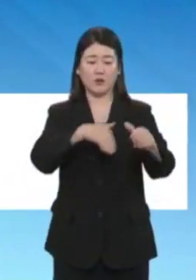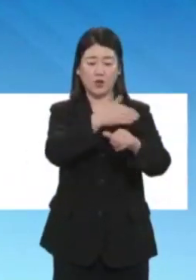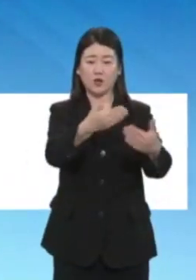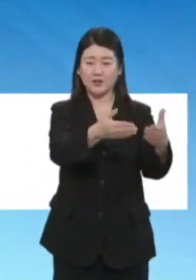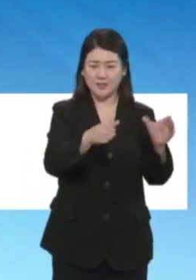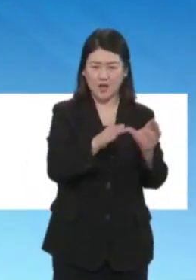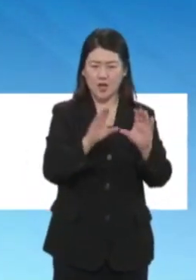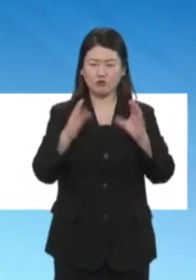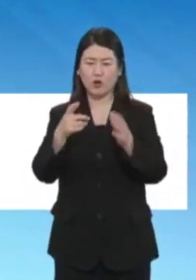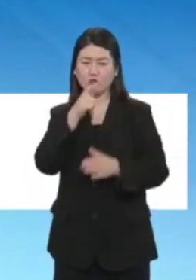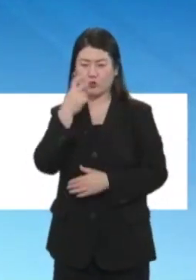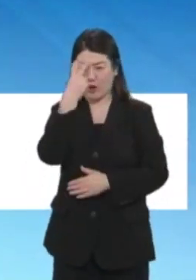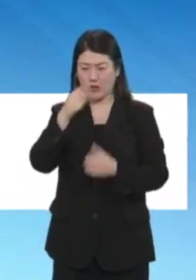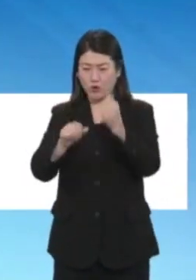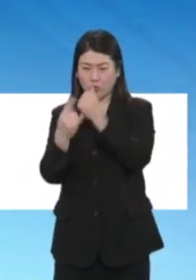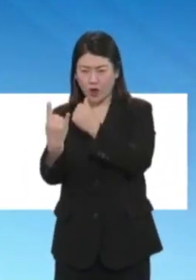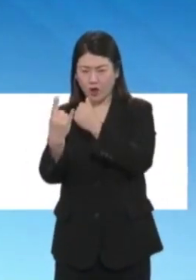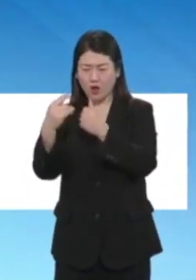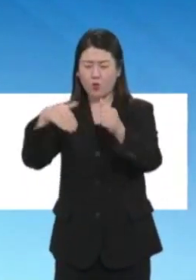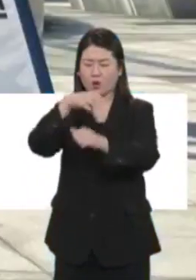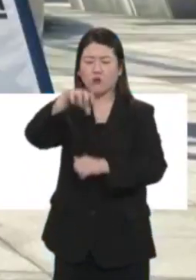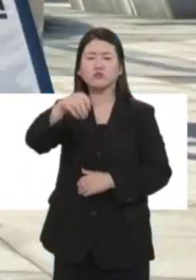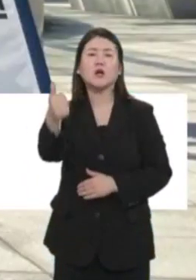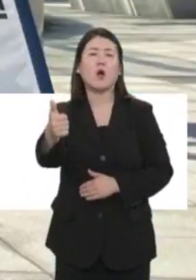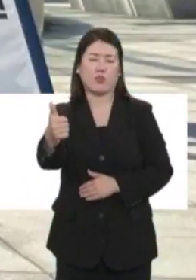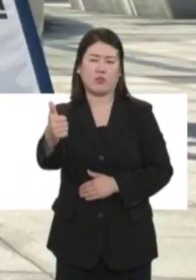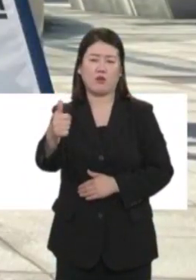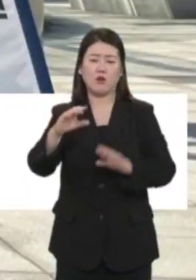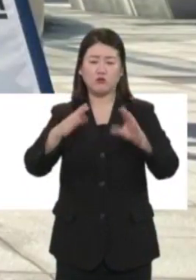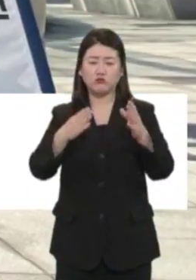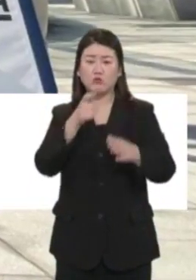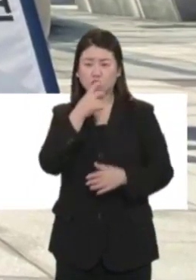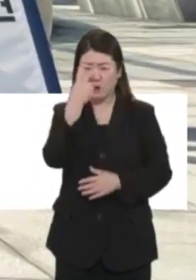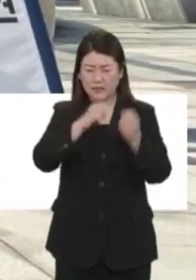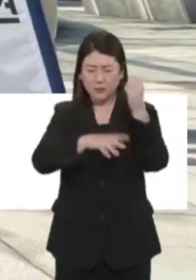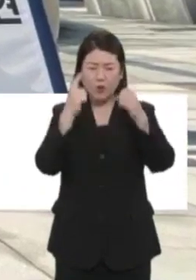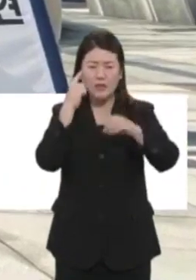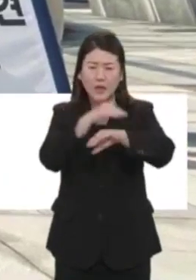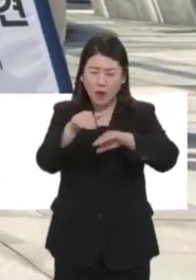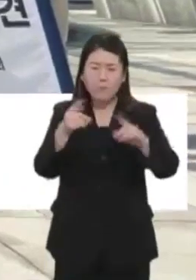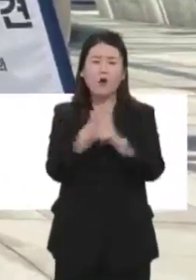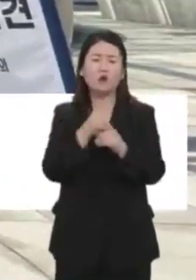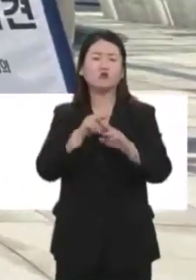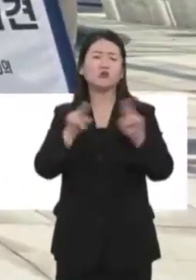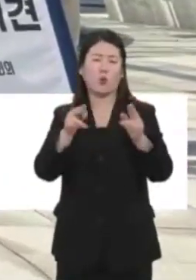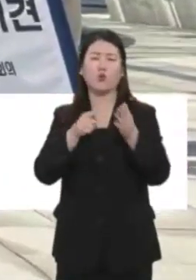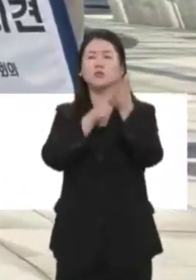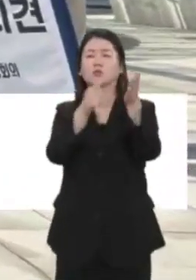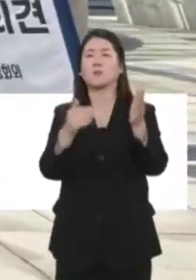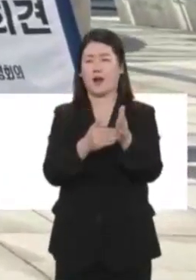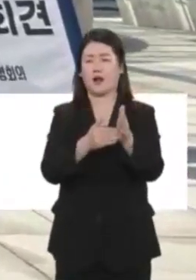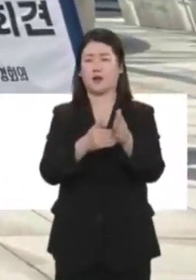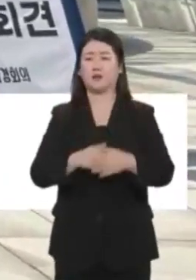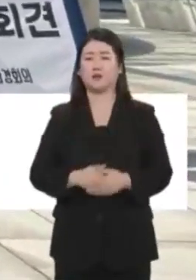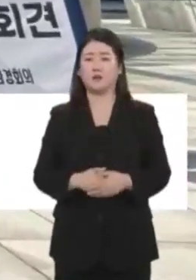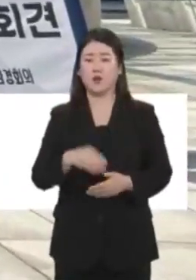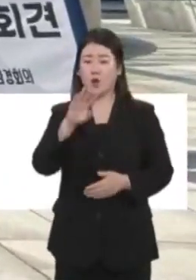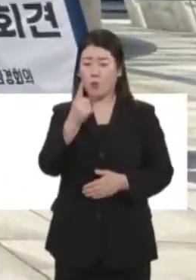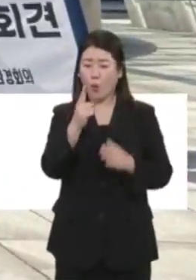환경 단체들이 국가 물관리 위원회와 환경부 장관의 상대로 국가 물관리 기본 계획 변경 취소 소송을 냈습니다